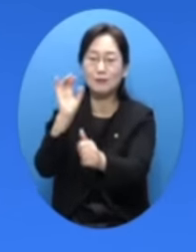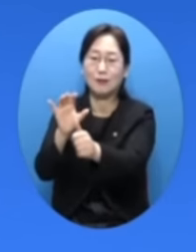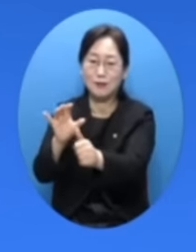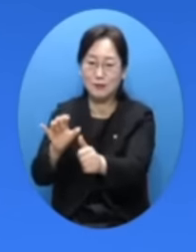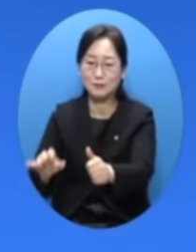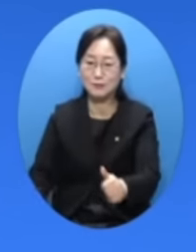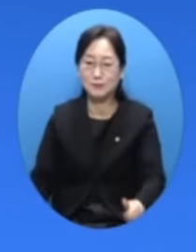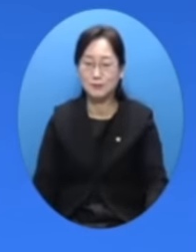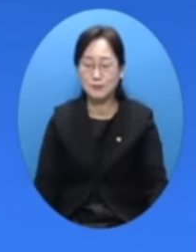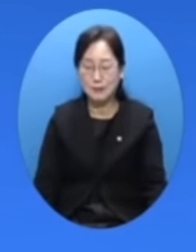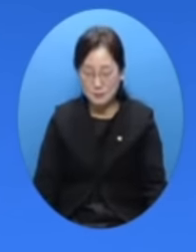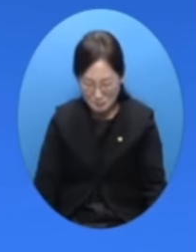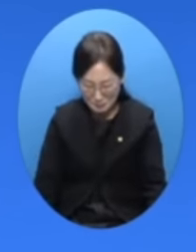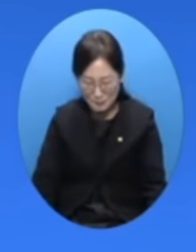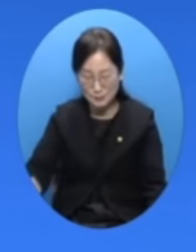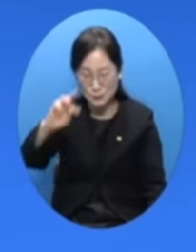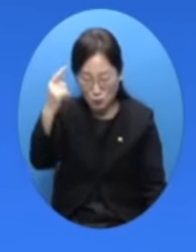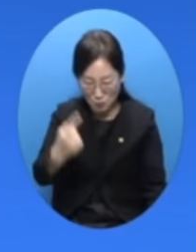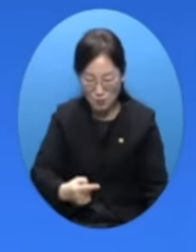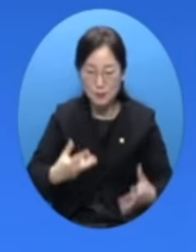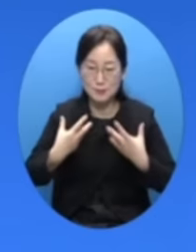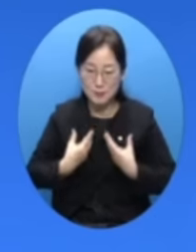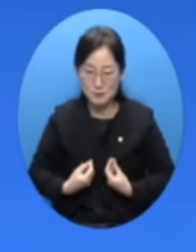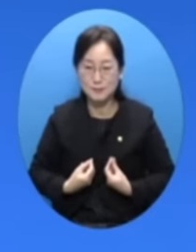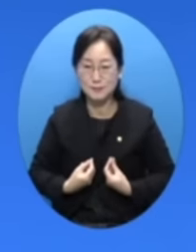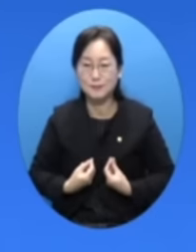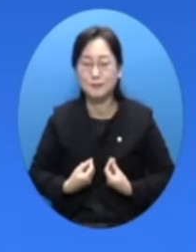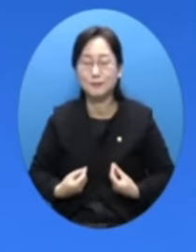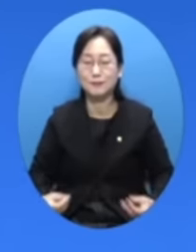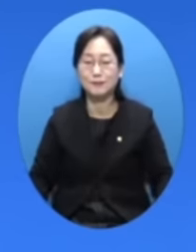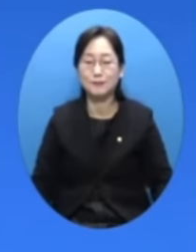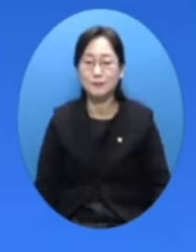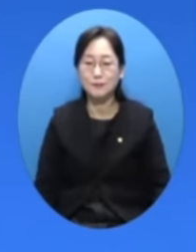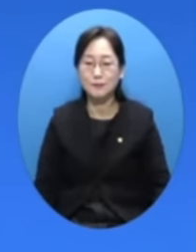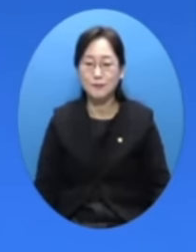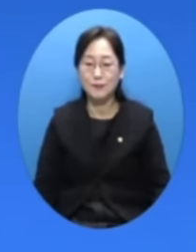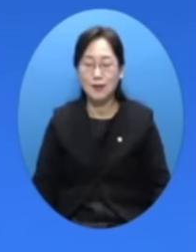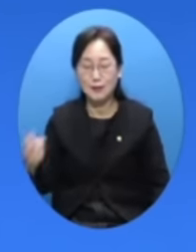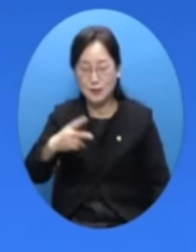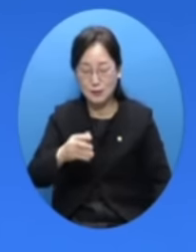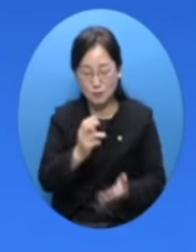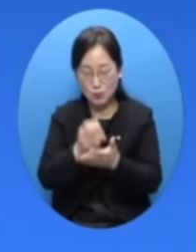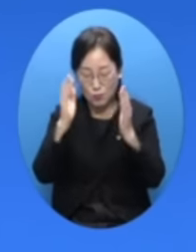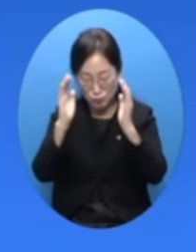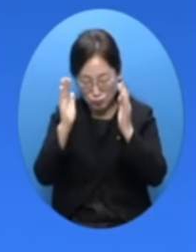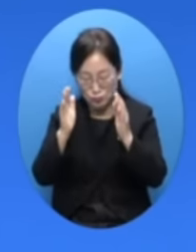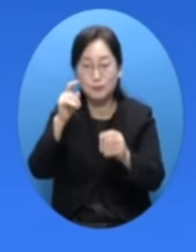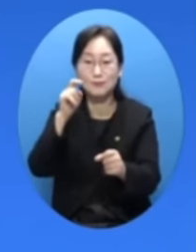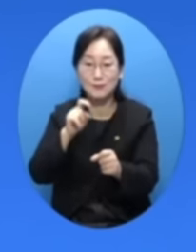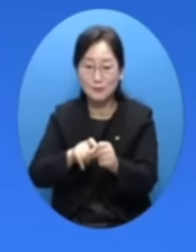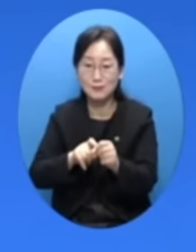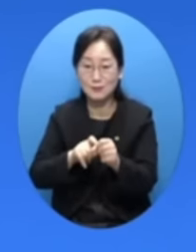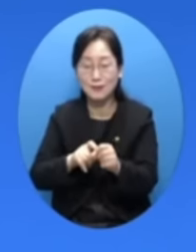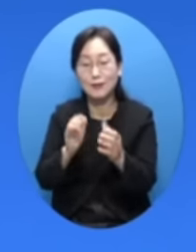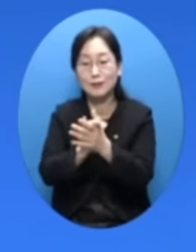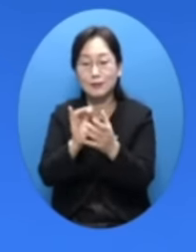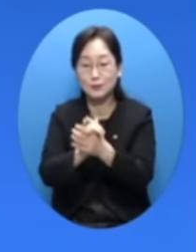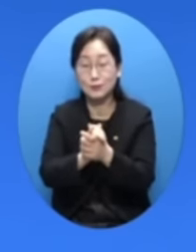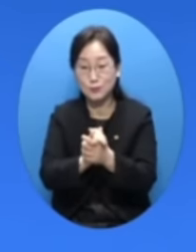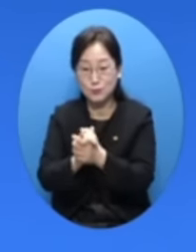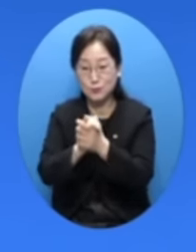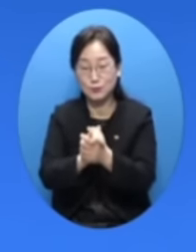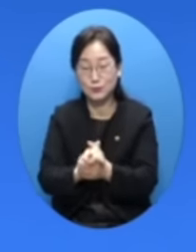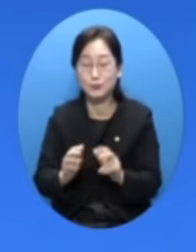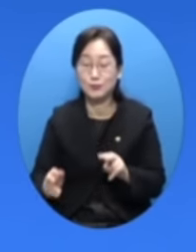그냥 돌아와서 낙심하고 이제 다시 법률 공부를 하려고 친구와 같이 어느